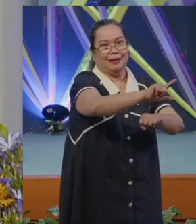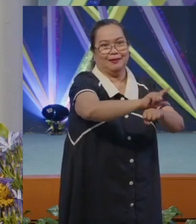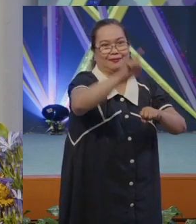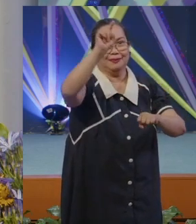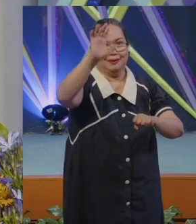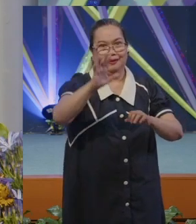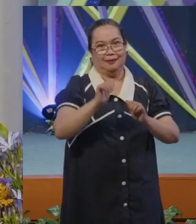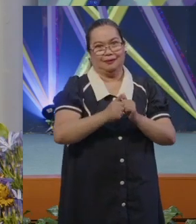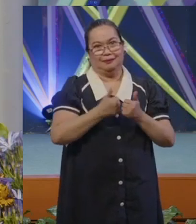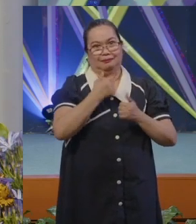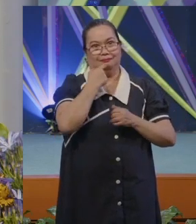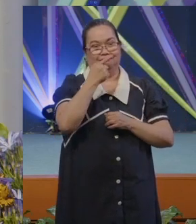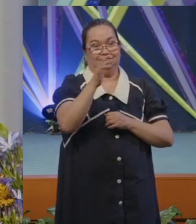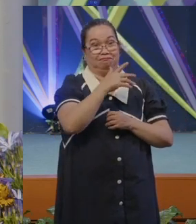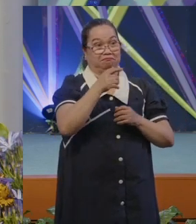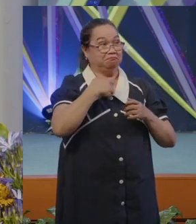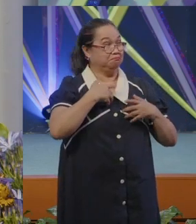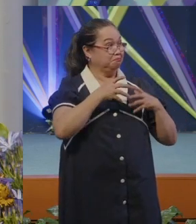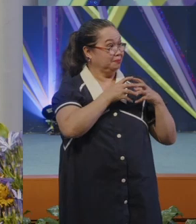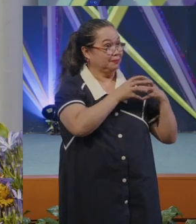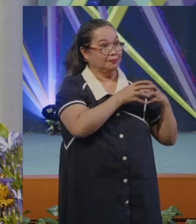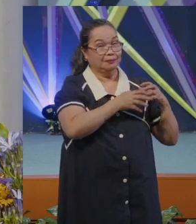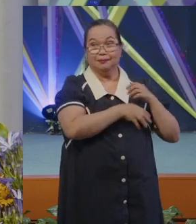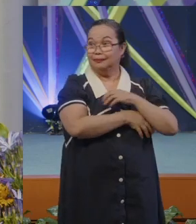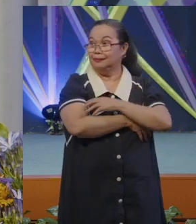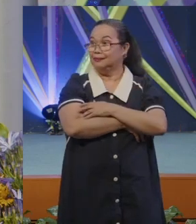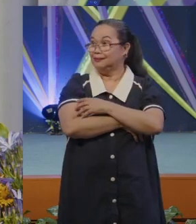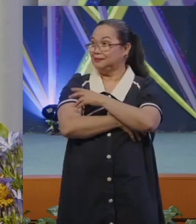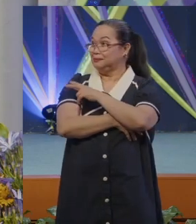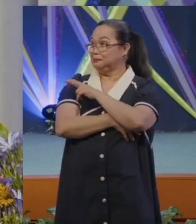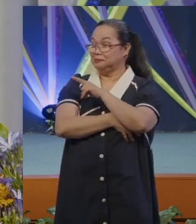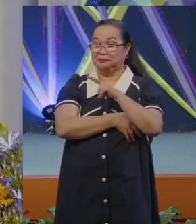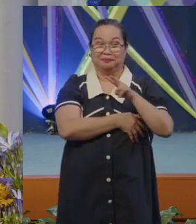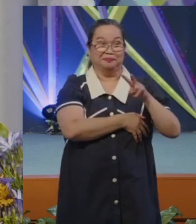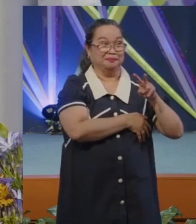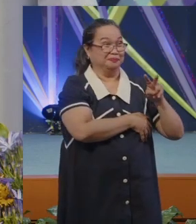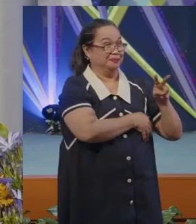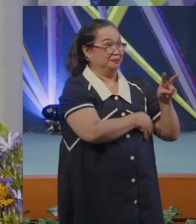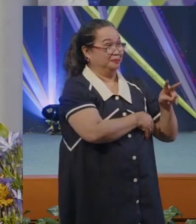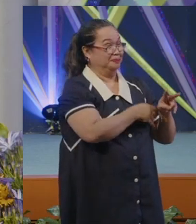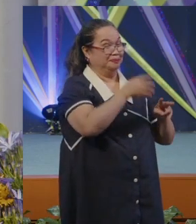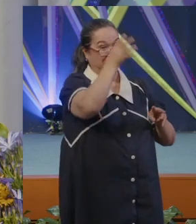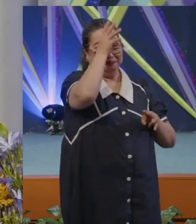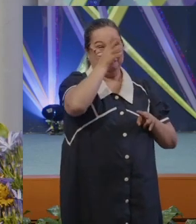I'm sure may mga kasama tayo dito, meron kayong mga magulang na